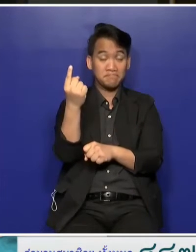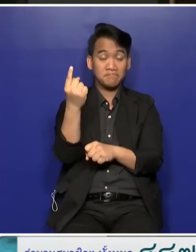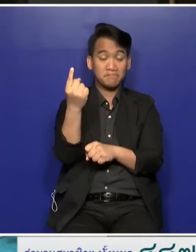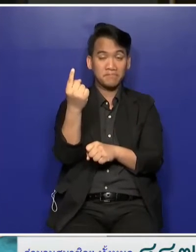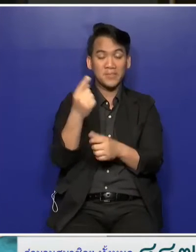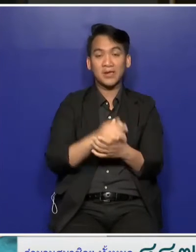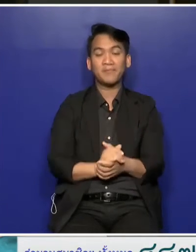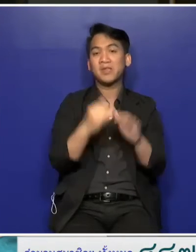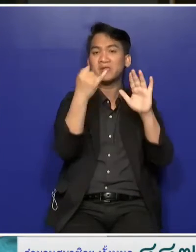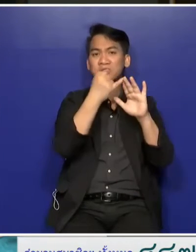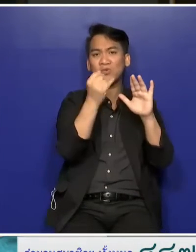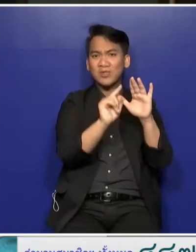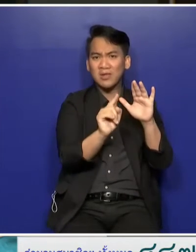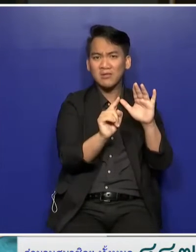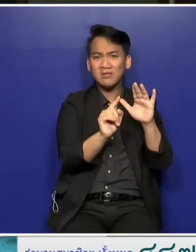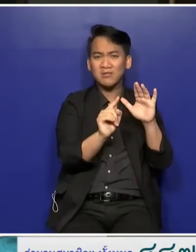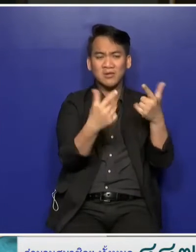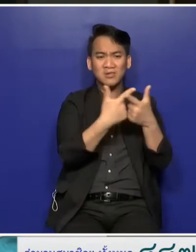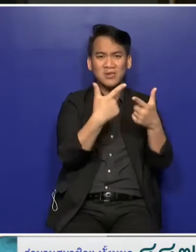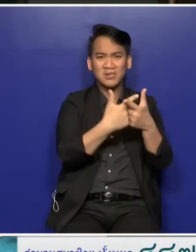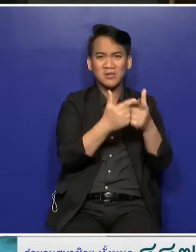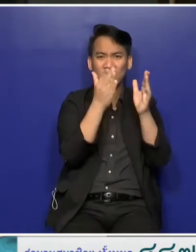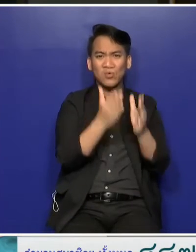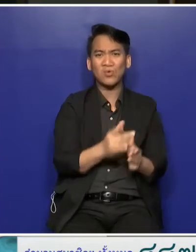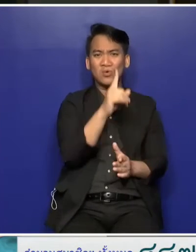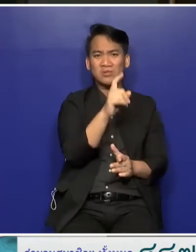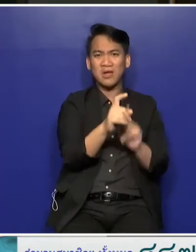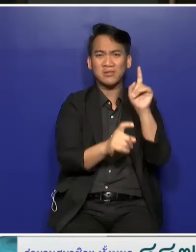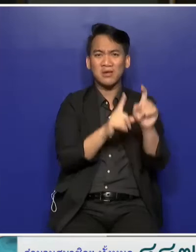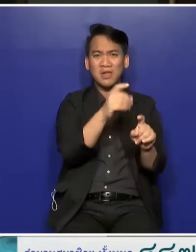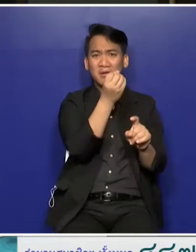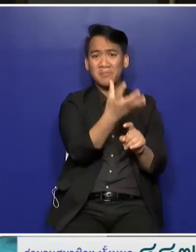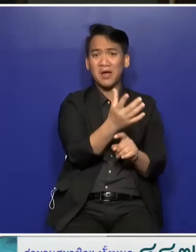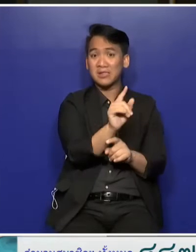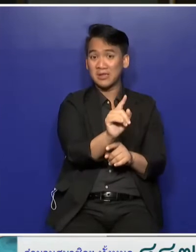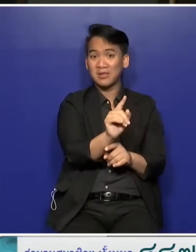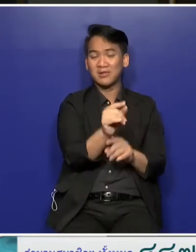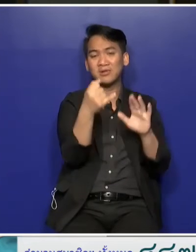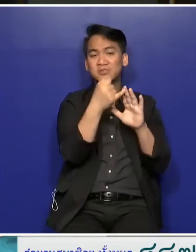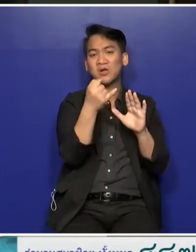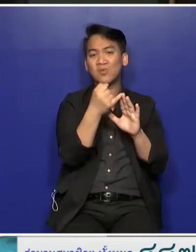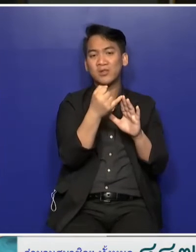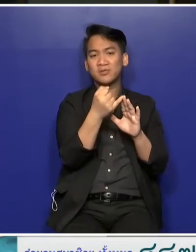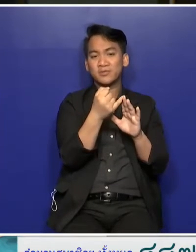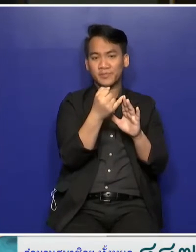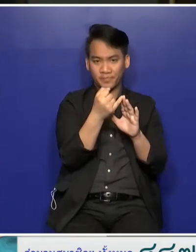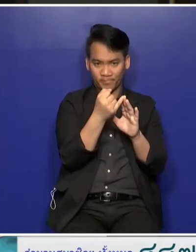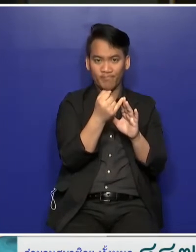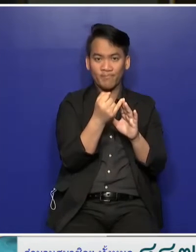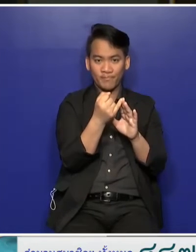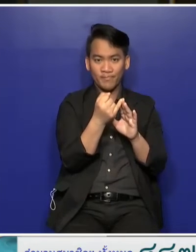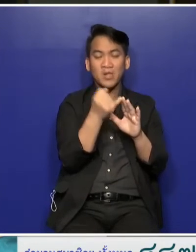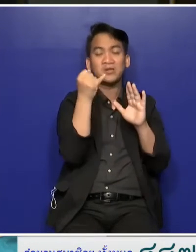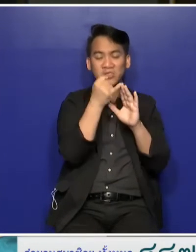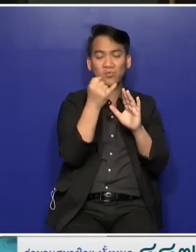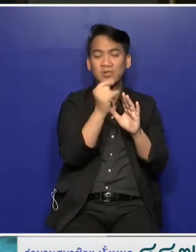and theำัหวัดไหนทอยู่ใเส้นทางที่จะมีการเผย